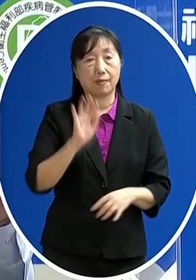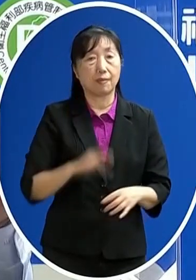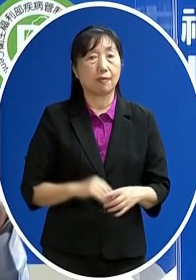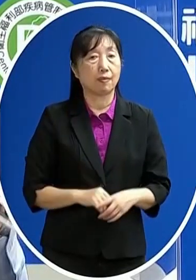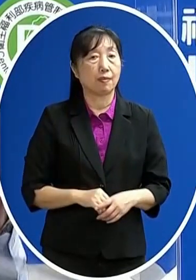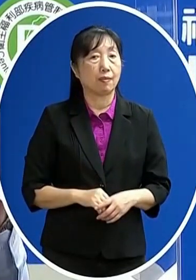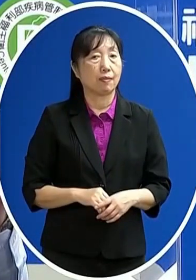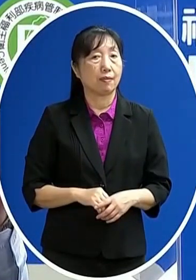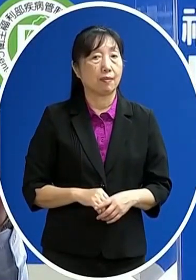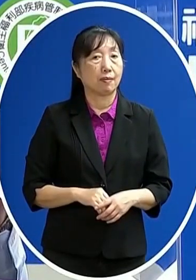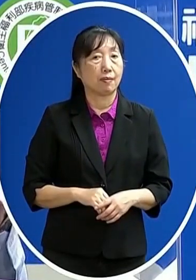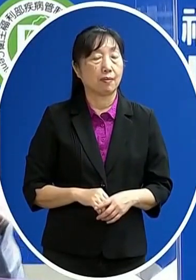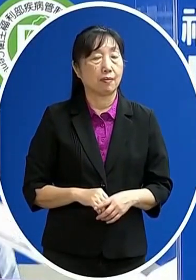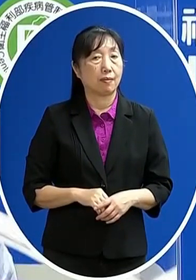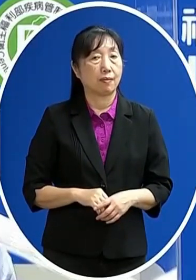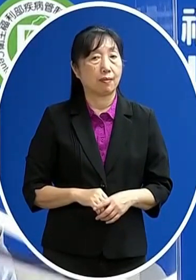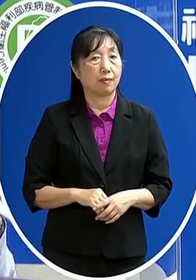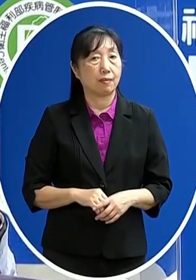哈。